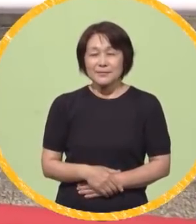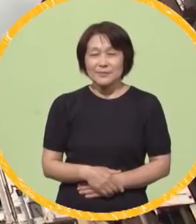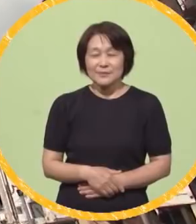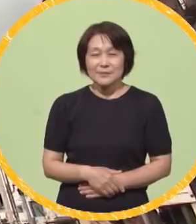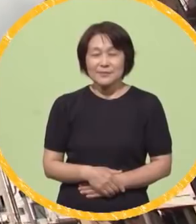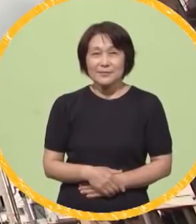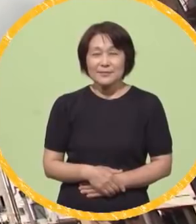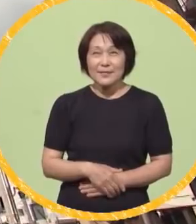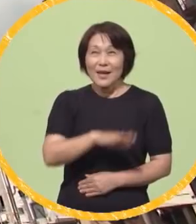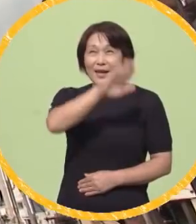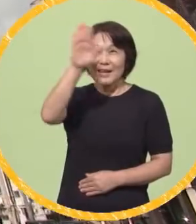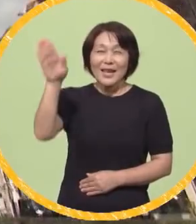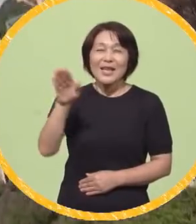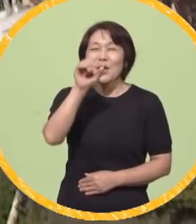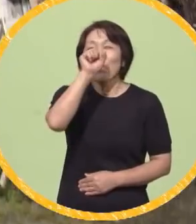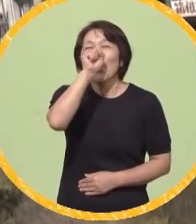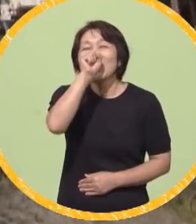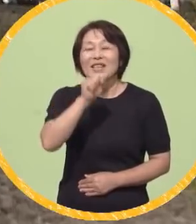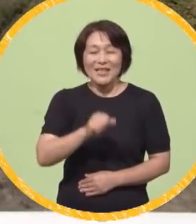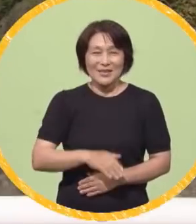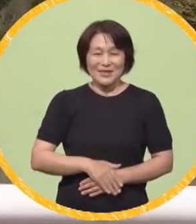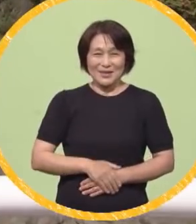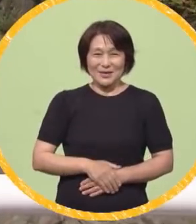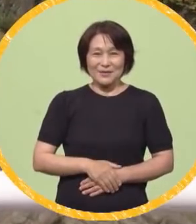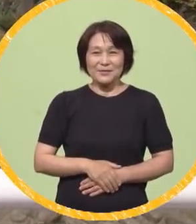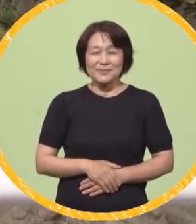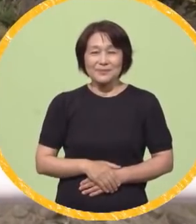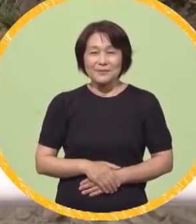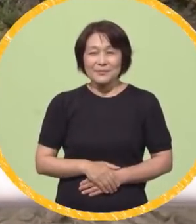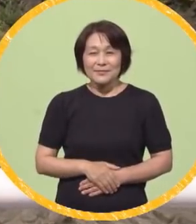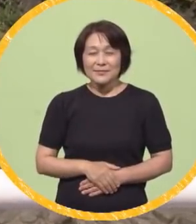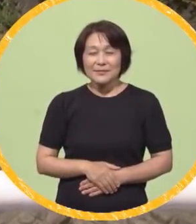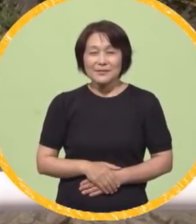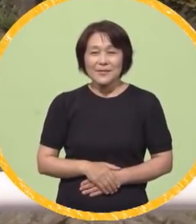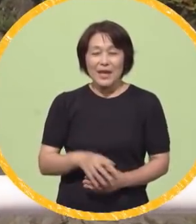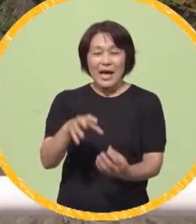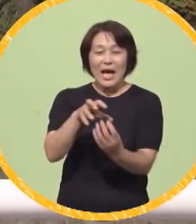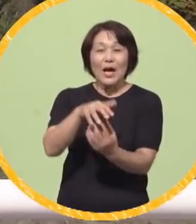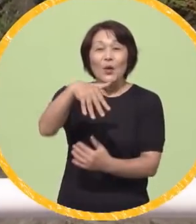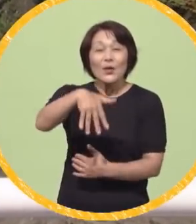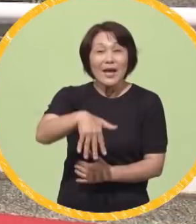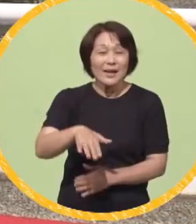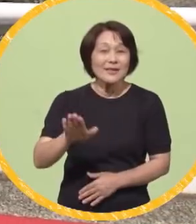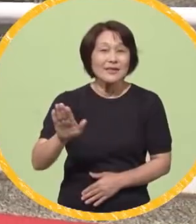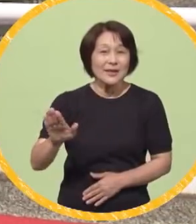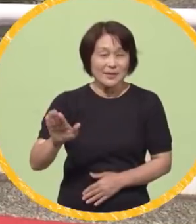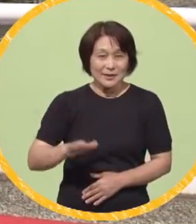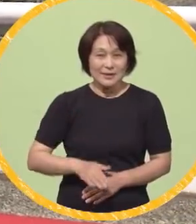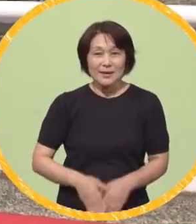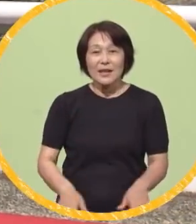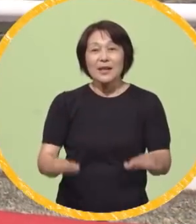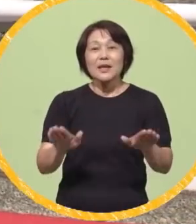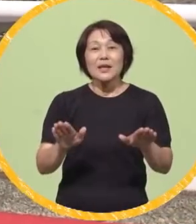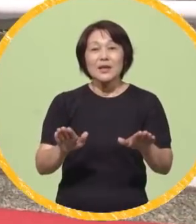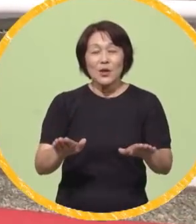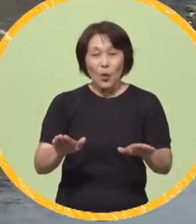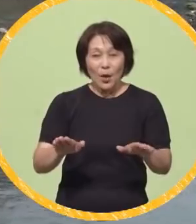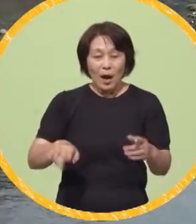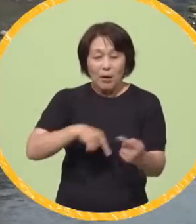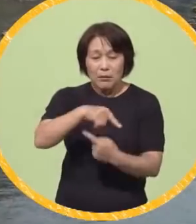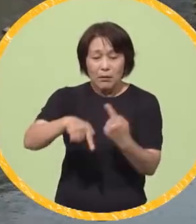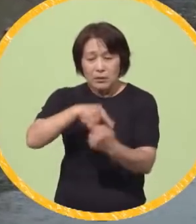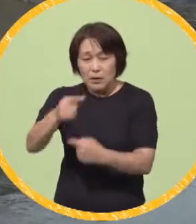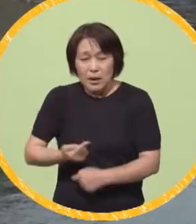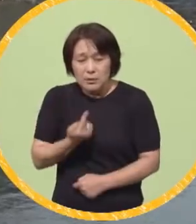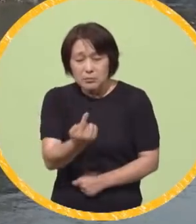いやー、いい天気ですね。晴れましたよ、梅雨なのに。毎度おなじみの箱根なんですけど、今日はリピーターの方で